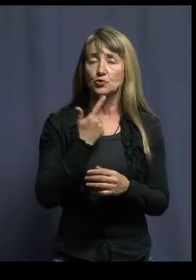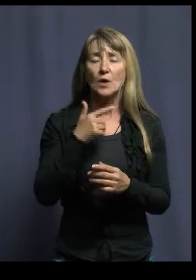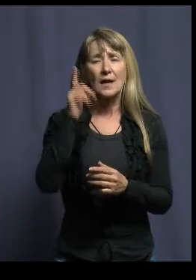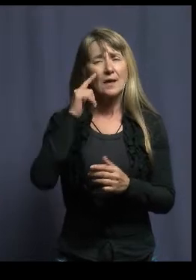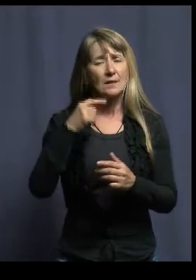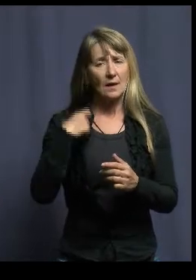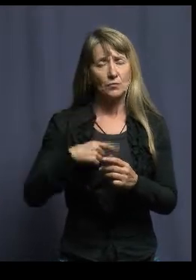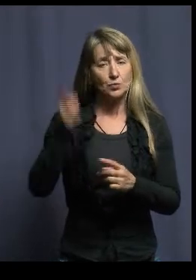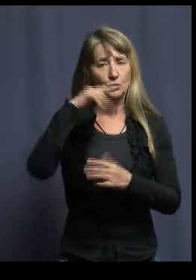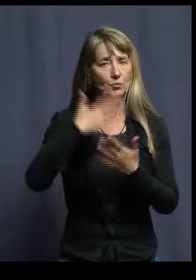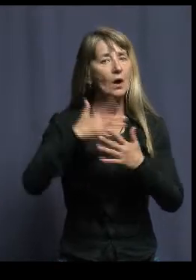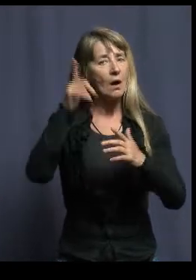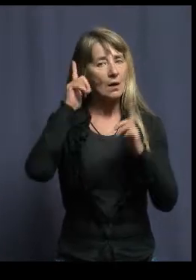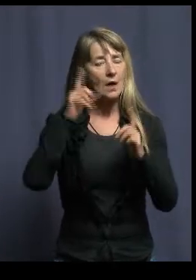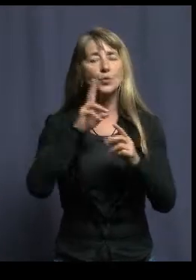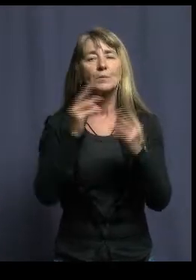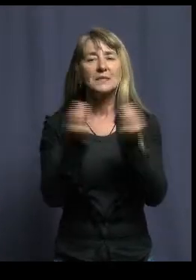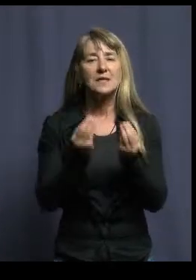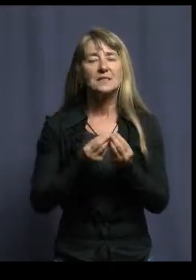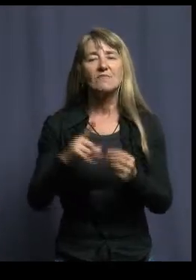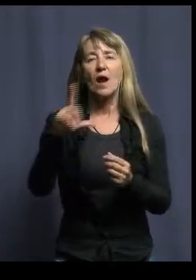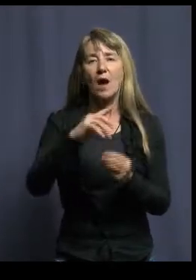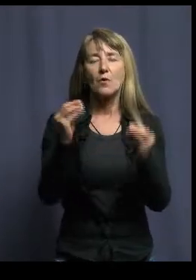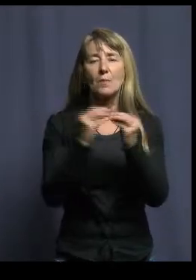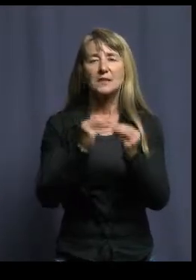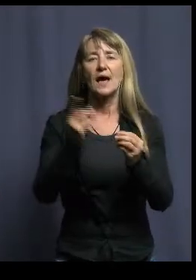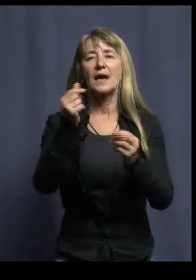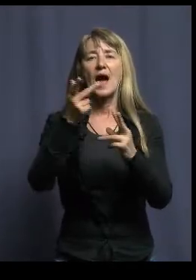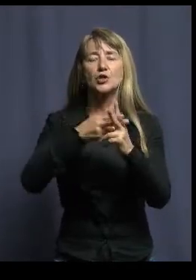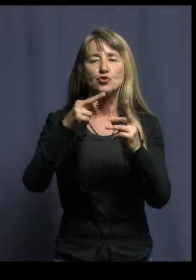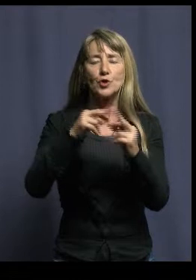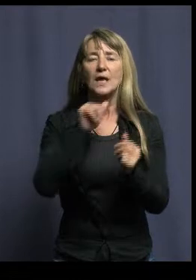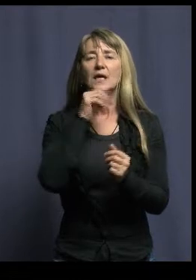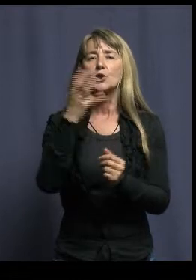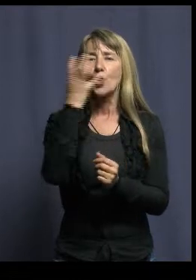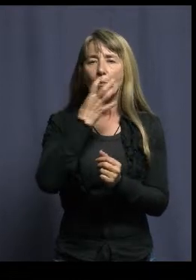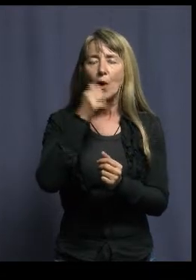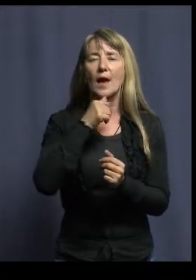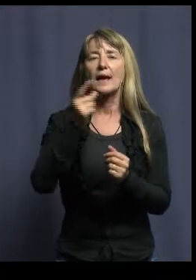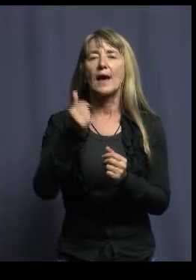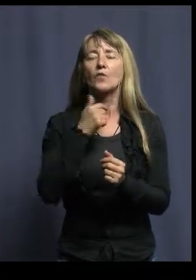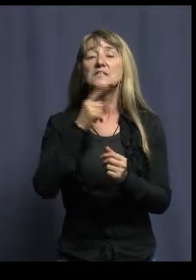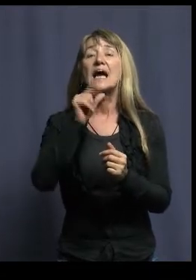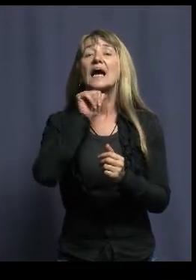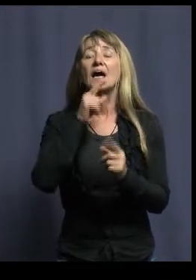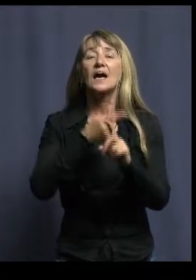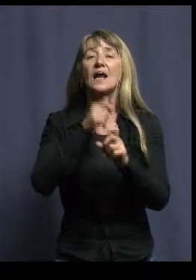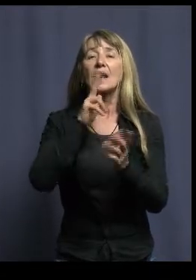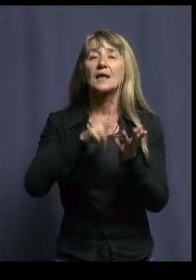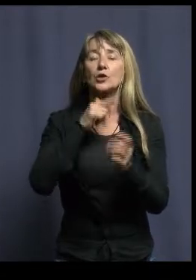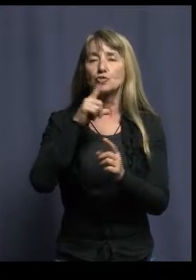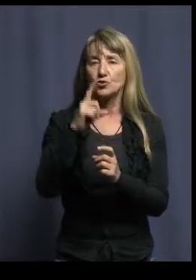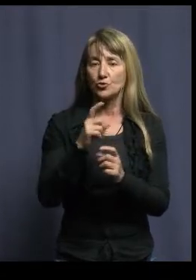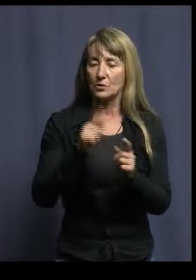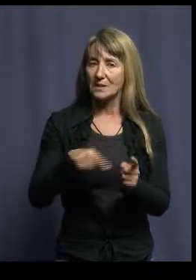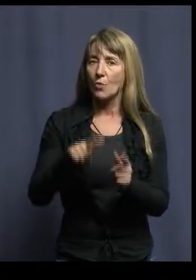sutra bude grad u čijem sastavu i Lapovo i Batočine i Rača i Topola i Rekovac i Knić. Tad smo